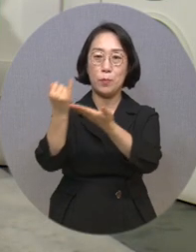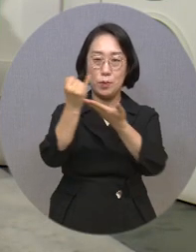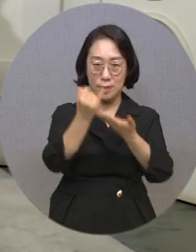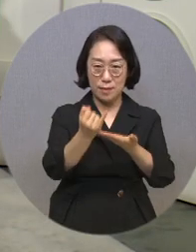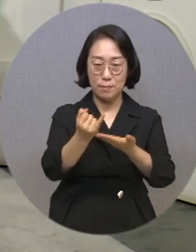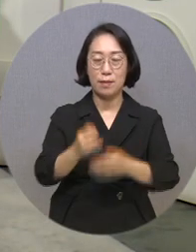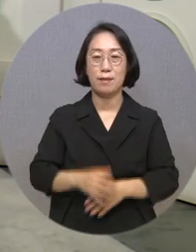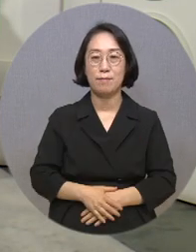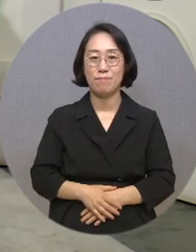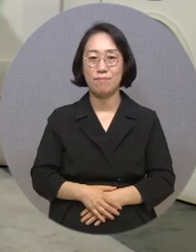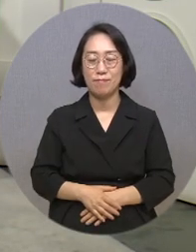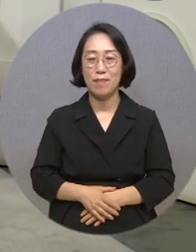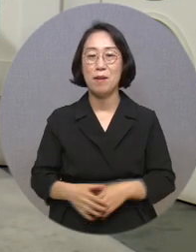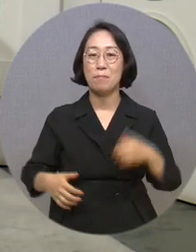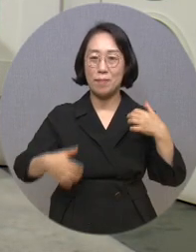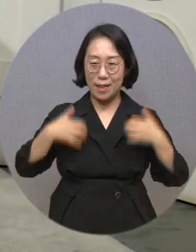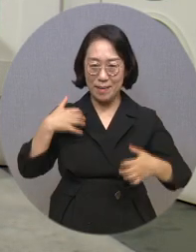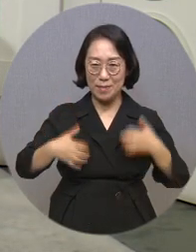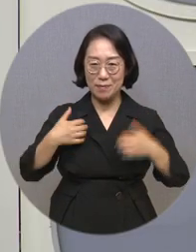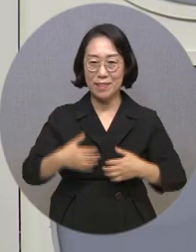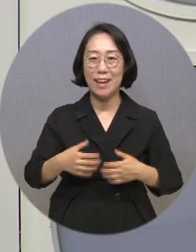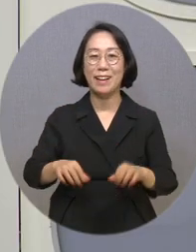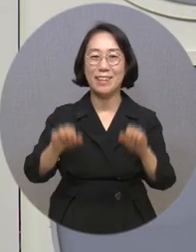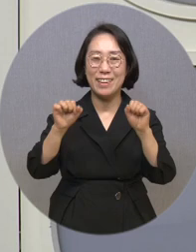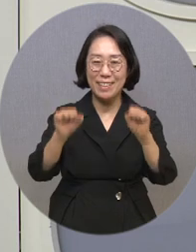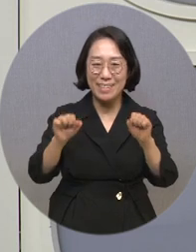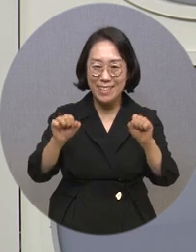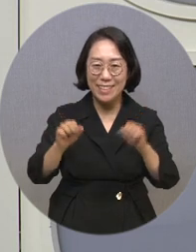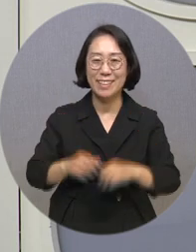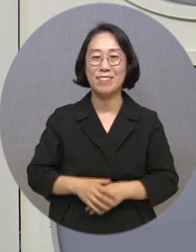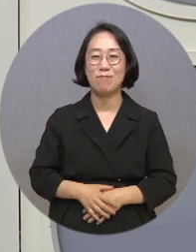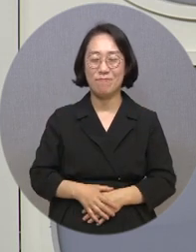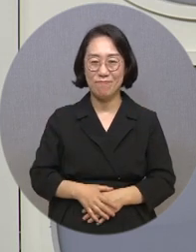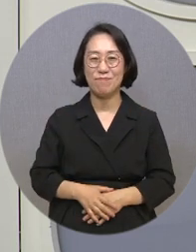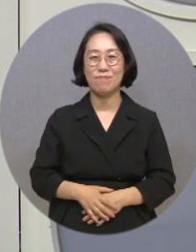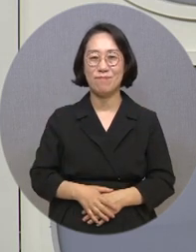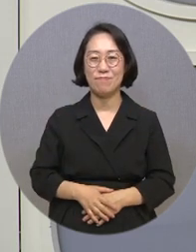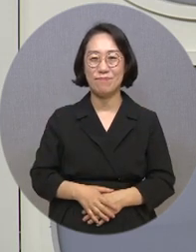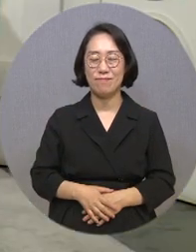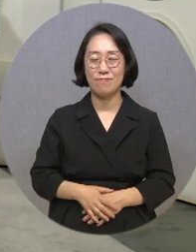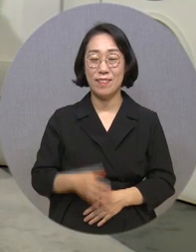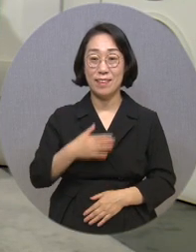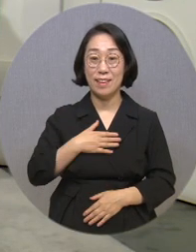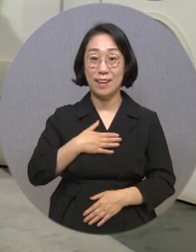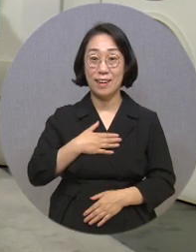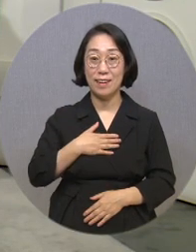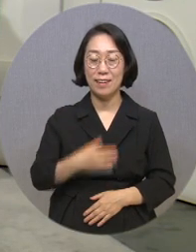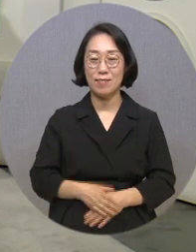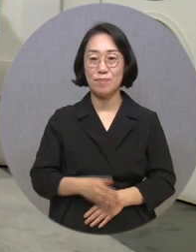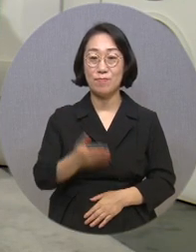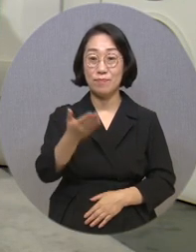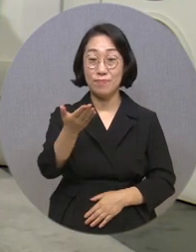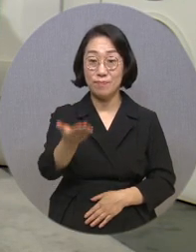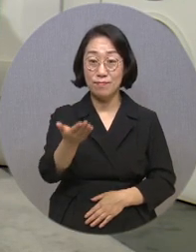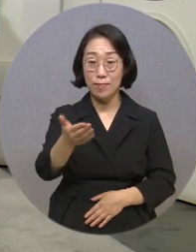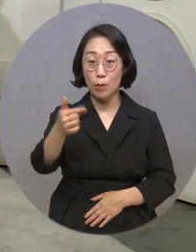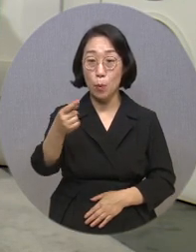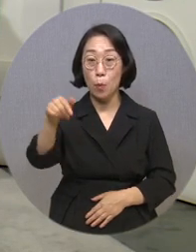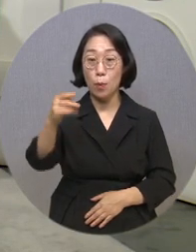하겠습니다. 반갑습니다. 안녕하세요. 반갑습니다. 반갑습니다. 제가 알기로는 우리 저